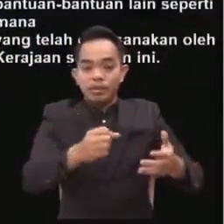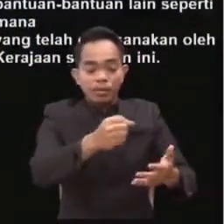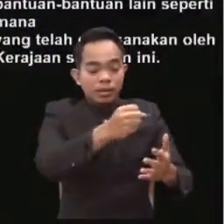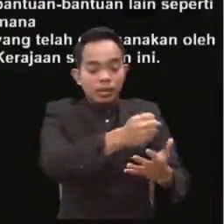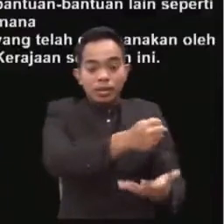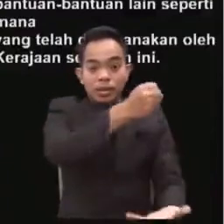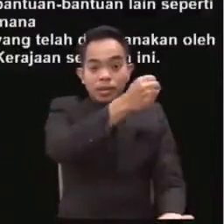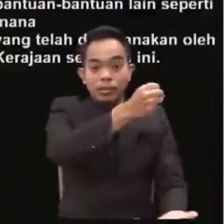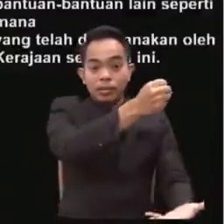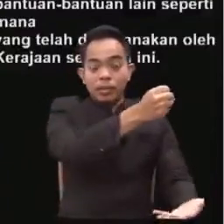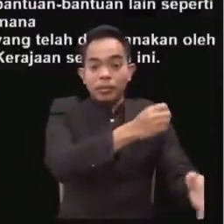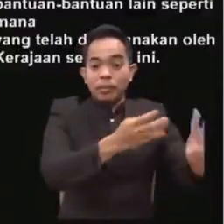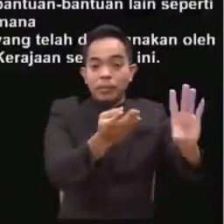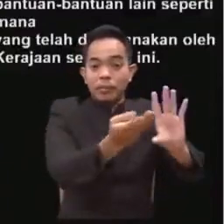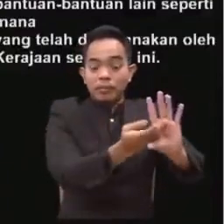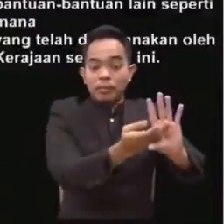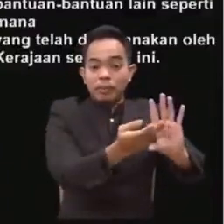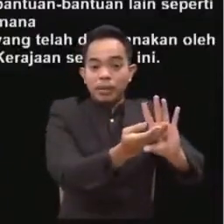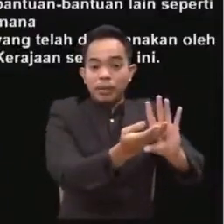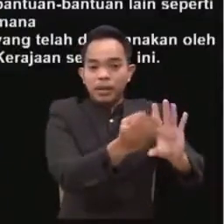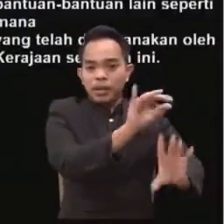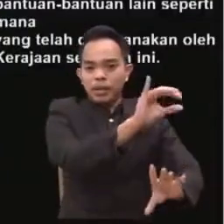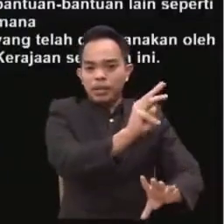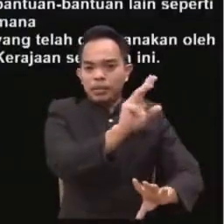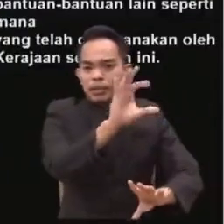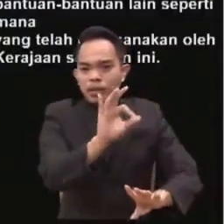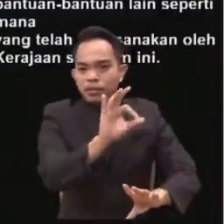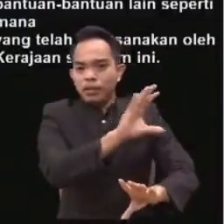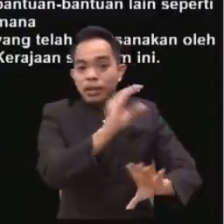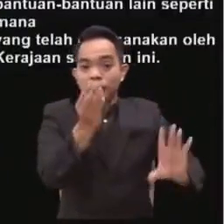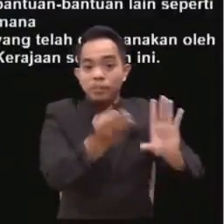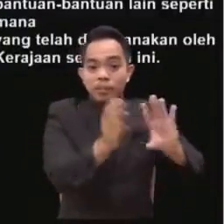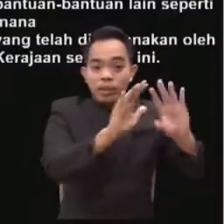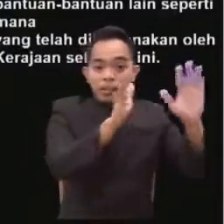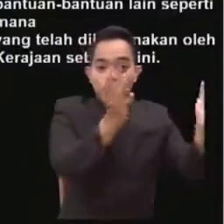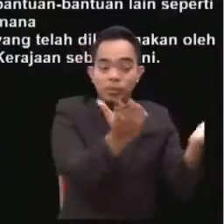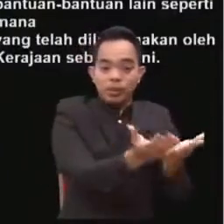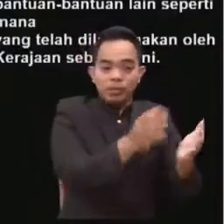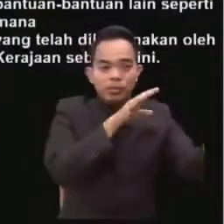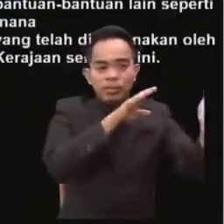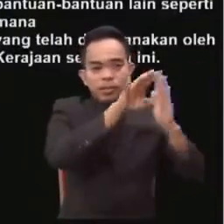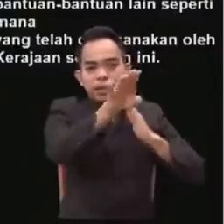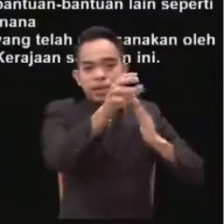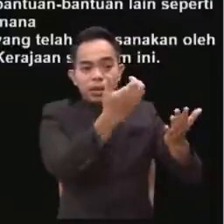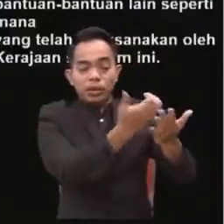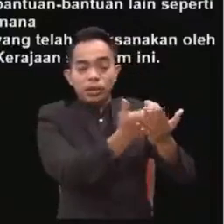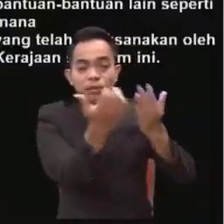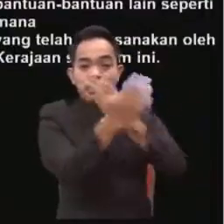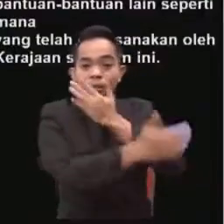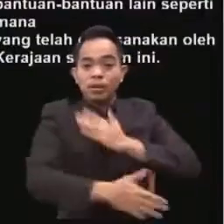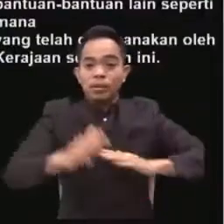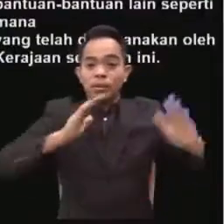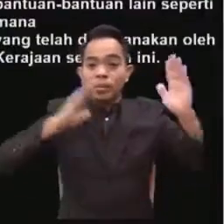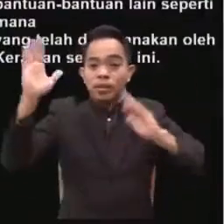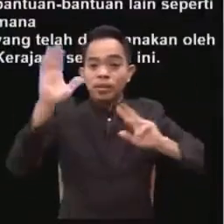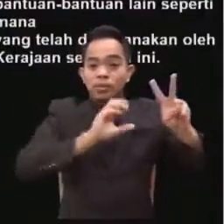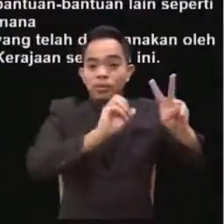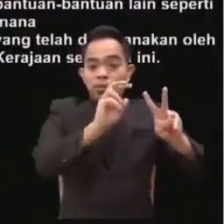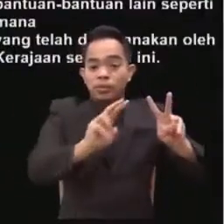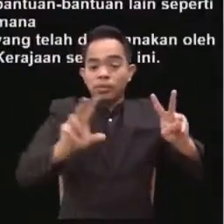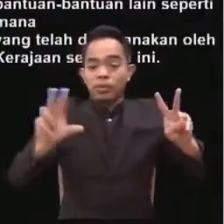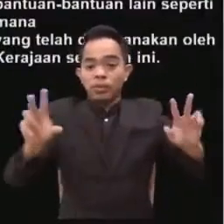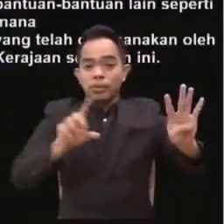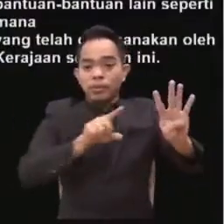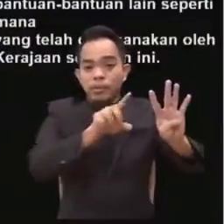AMF dan Bank Dunia turut mengundurkan kadar pertumbuhan ekonomi Malaysia pada tahun 2023 sebagai 4